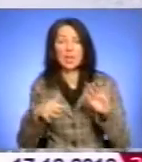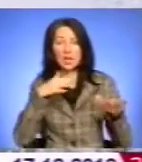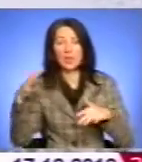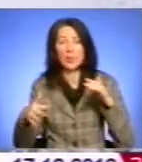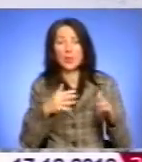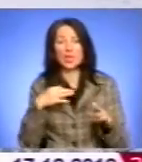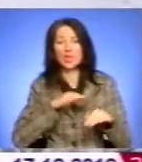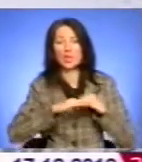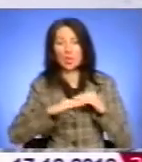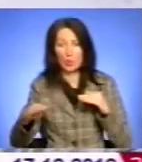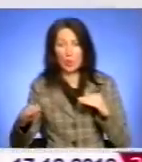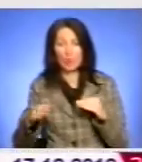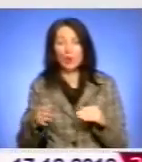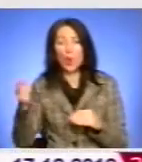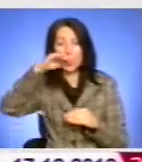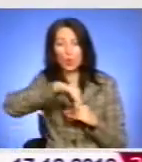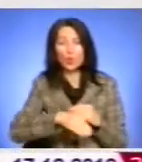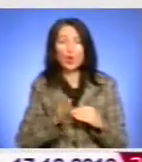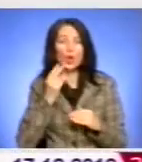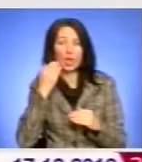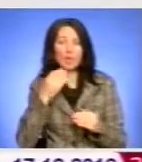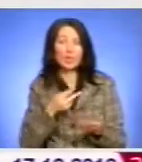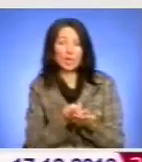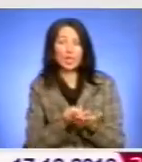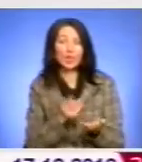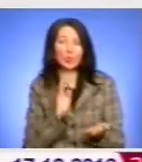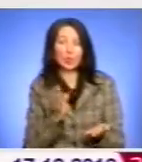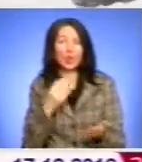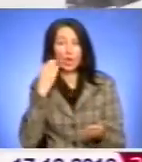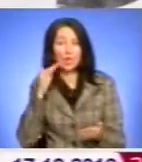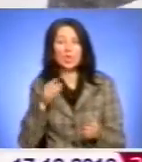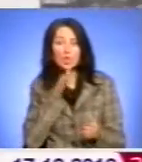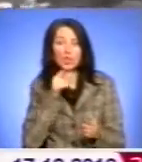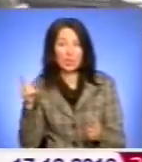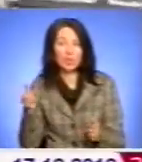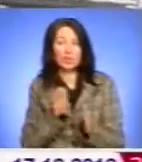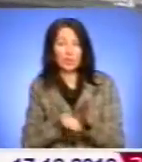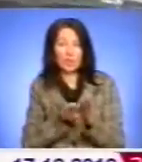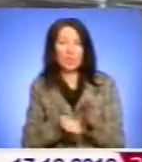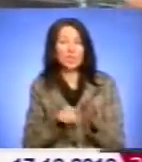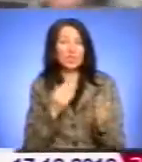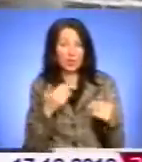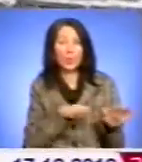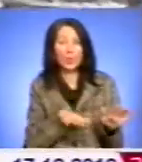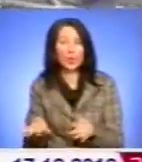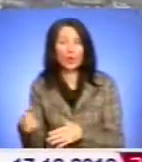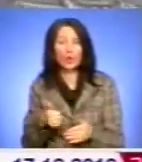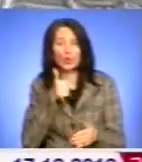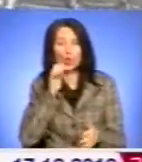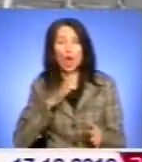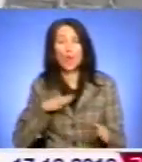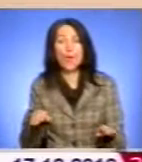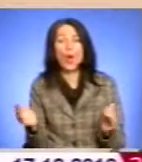доріг лежатимуть до кращих часів. Найгірше, на думку спеціалістів, минулося. Вчора був обмежений рух, закритий